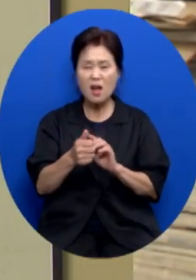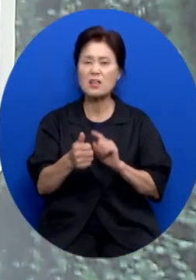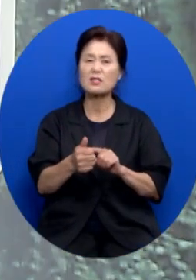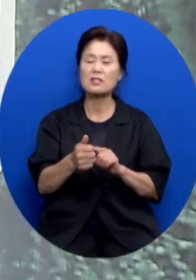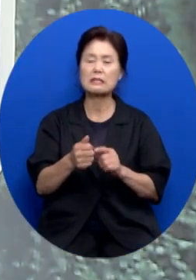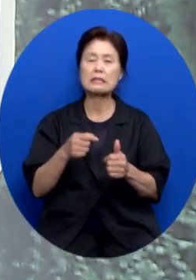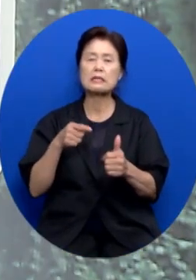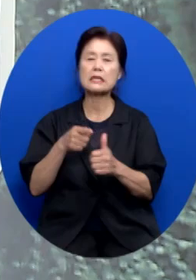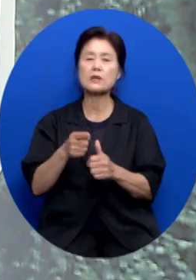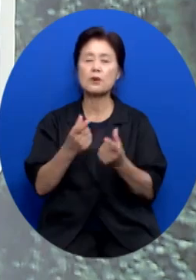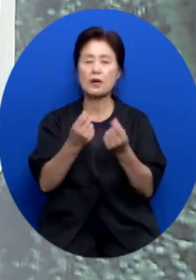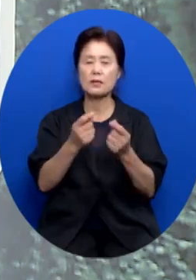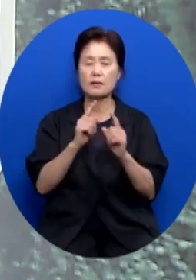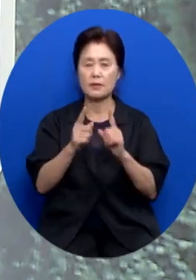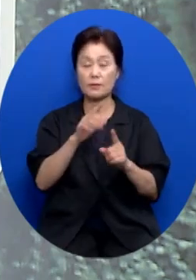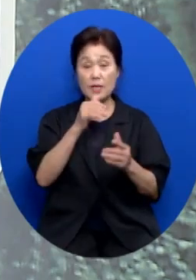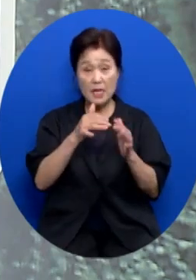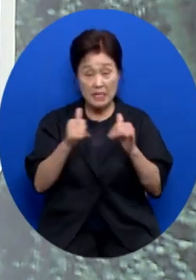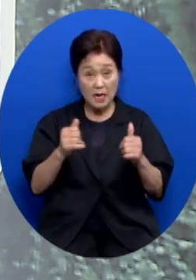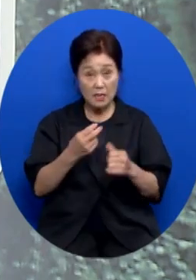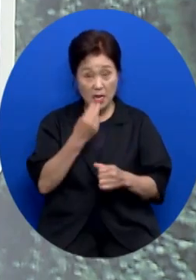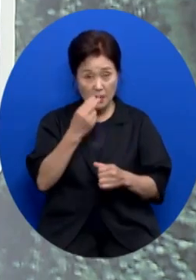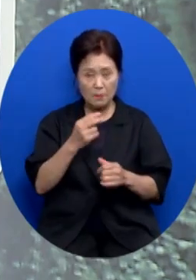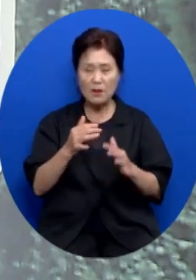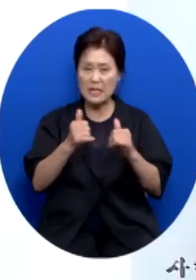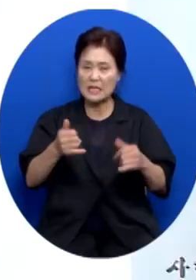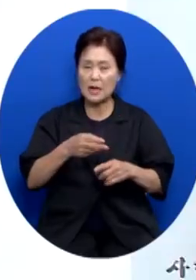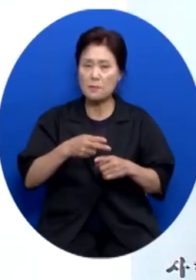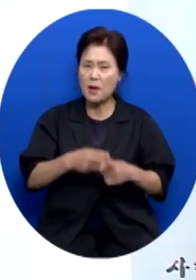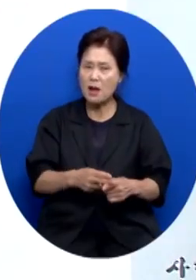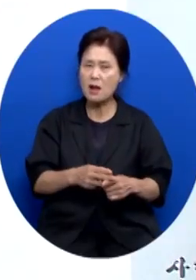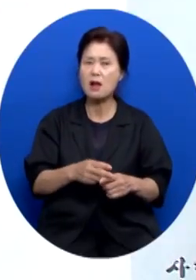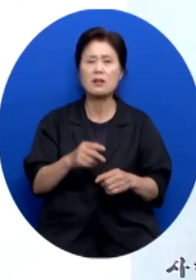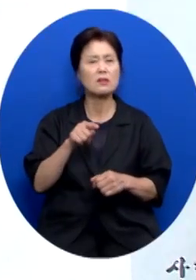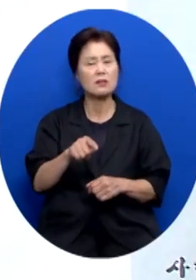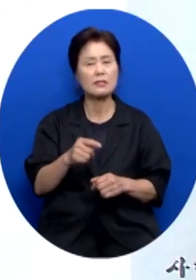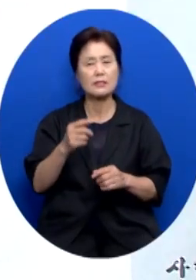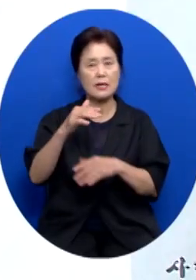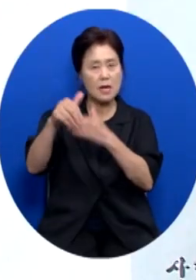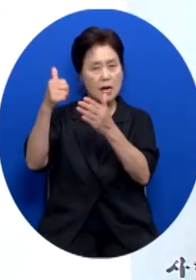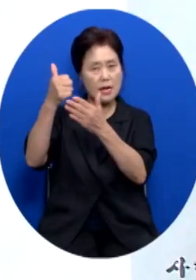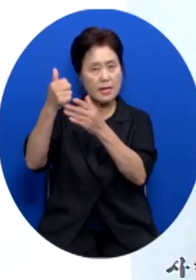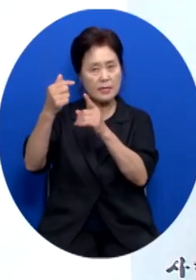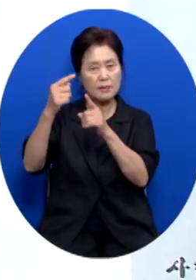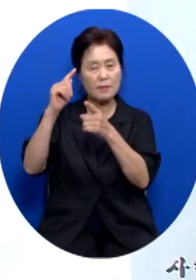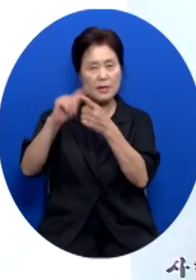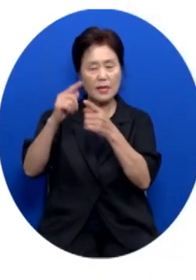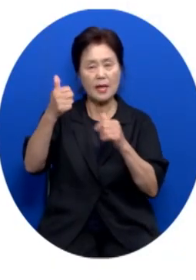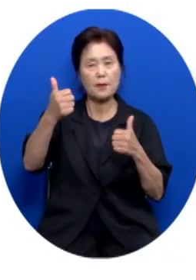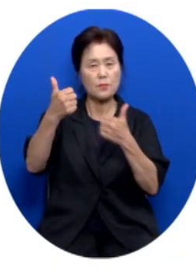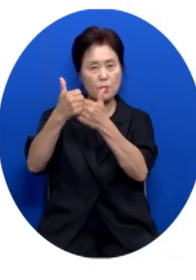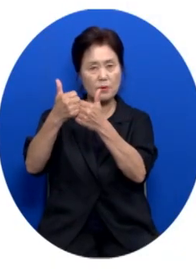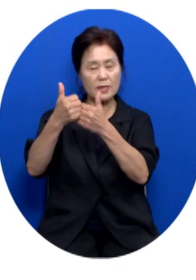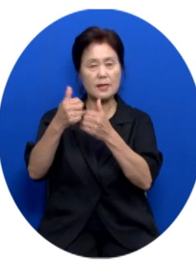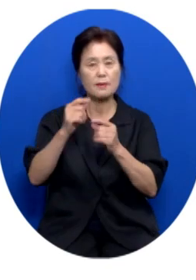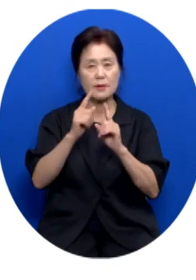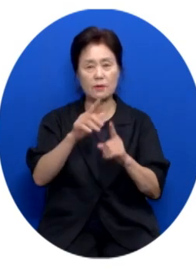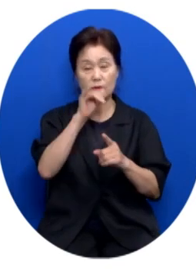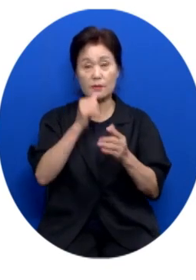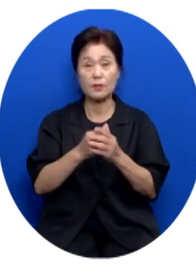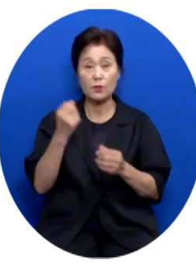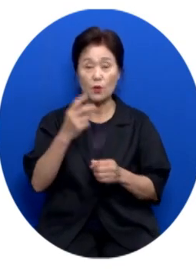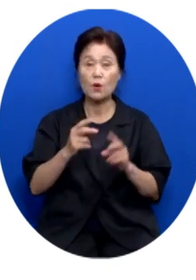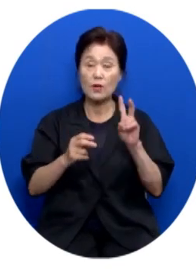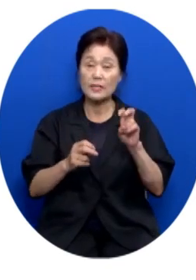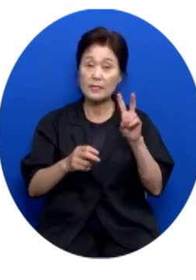인이라 인간의 생명을 인간이 주도적으로 마감하려는 것은 신에 대한 도발이라고 지적했습니다 또